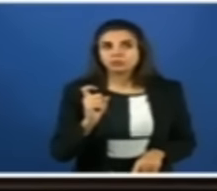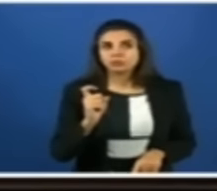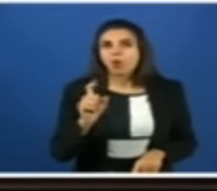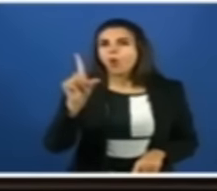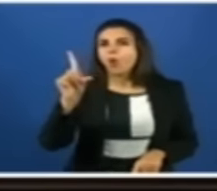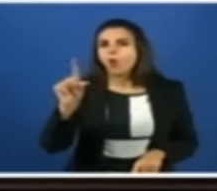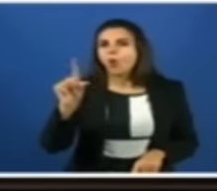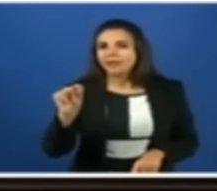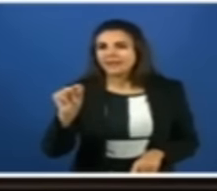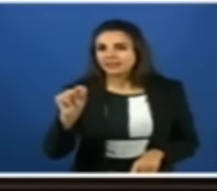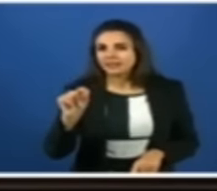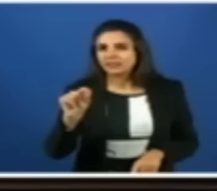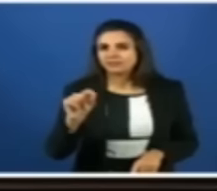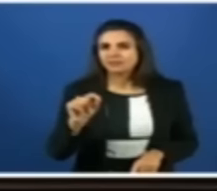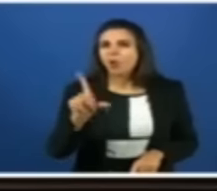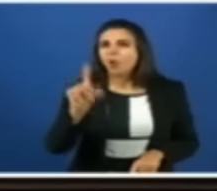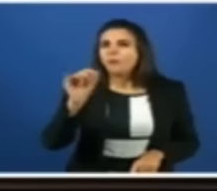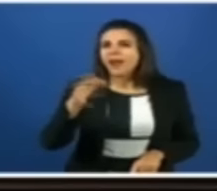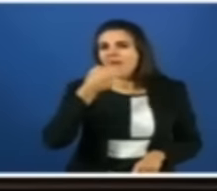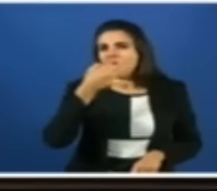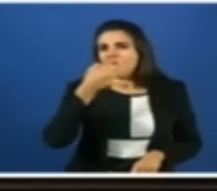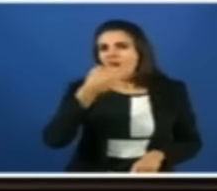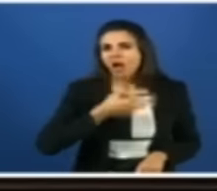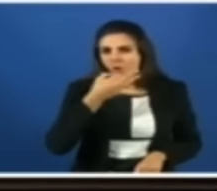9-11 yani 11 Eylül